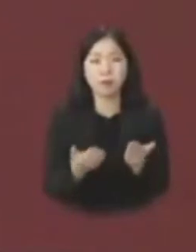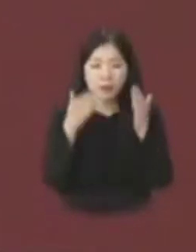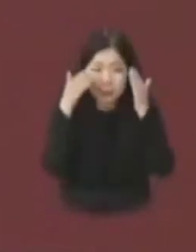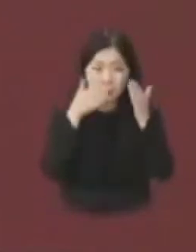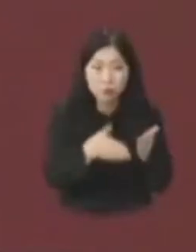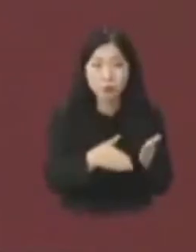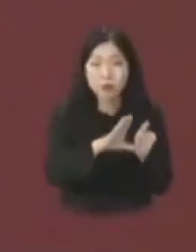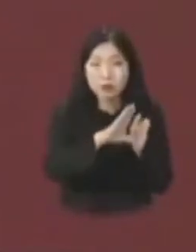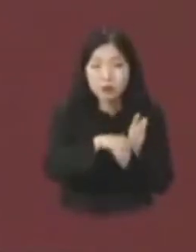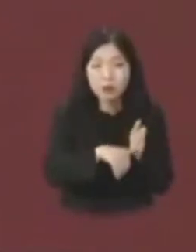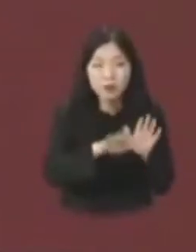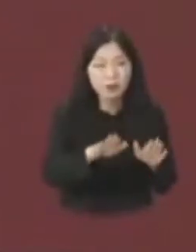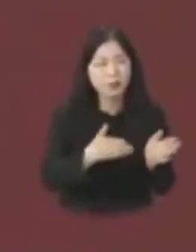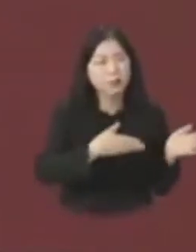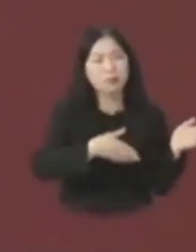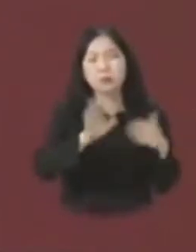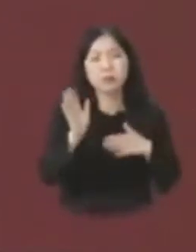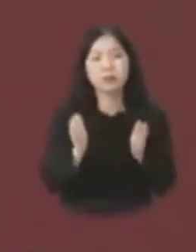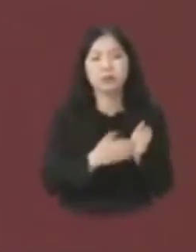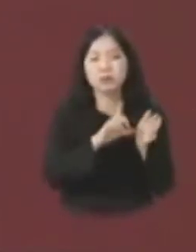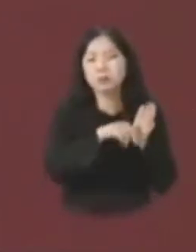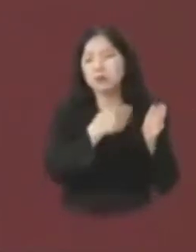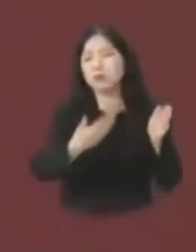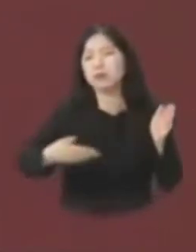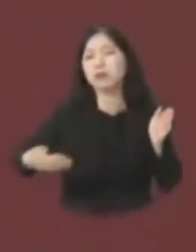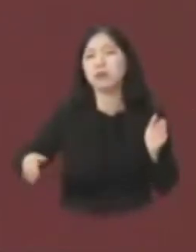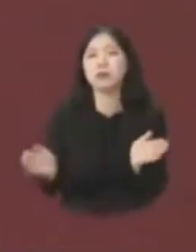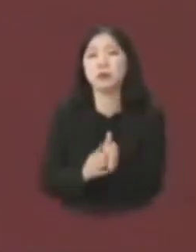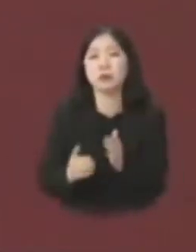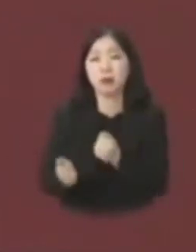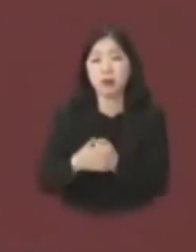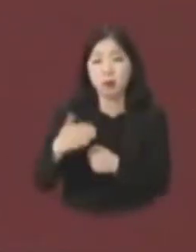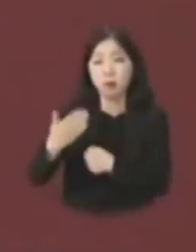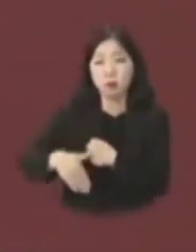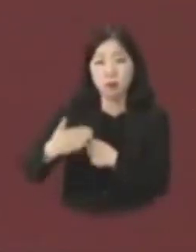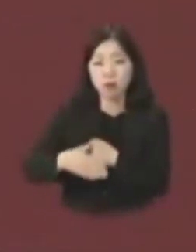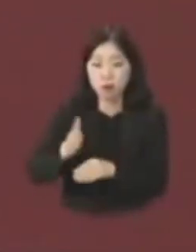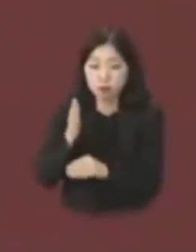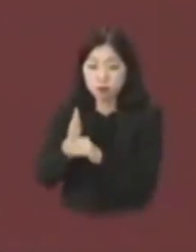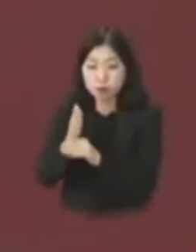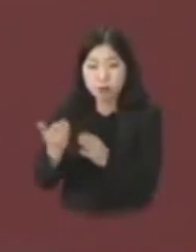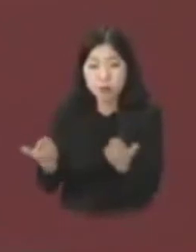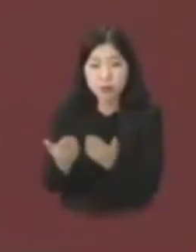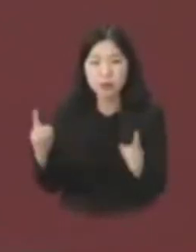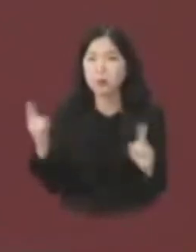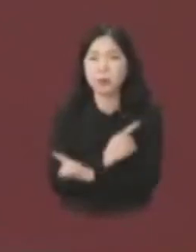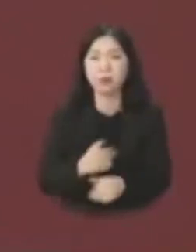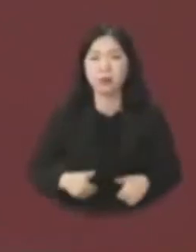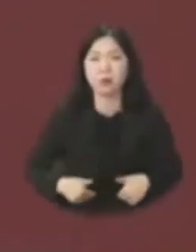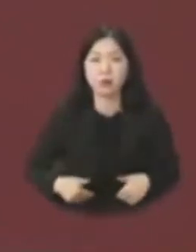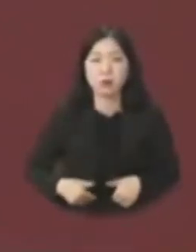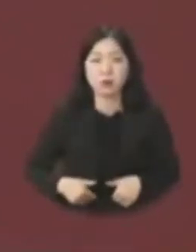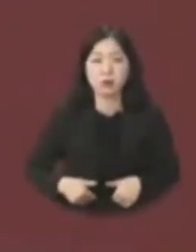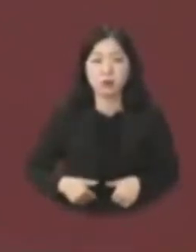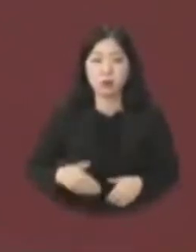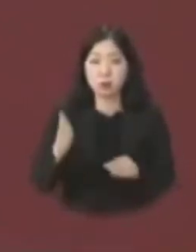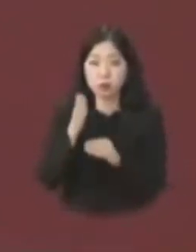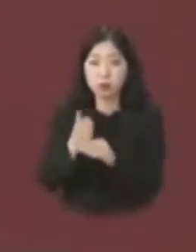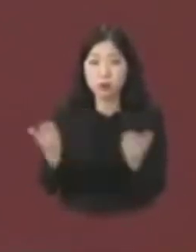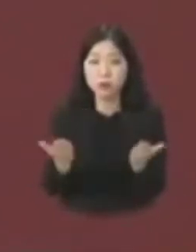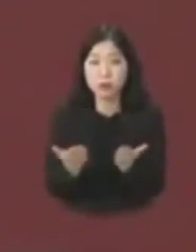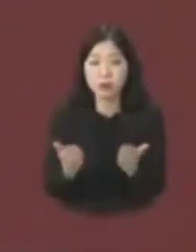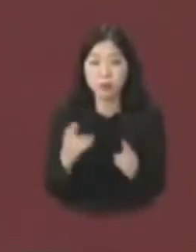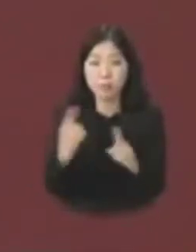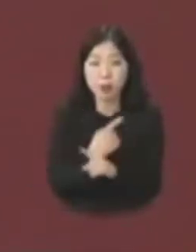시절 이젠 다 지나가버렸기 때문에 대구의 주력산업을 바꿔야 됩니다. 주력산업을